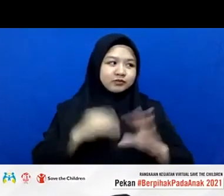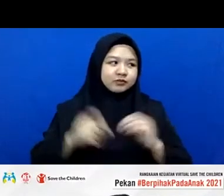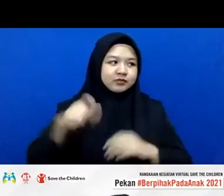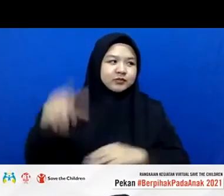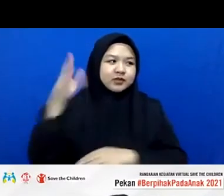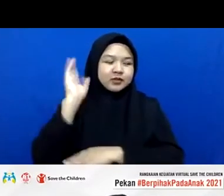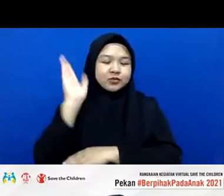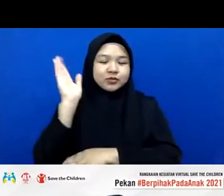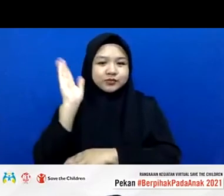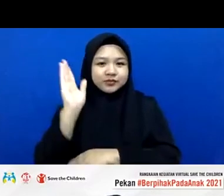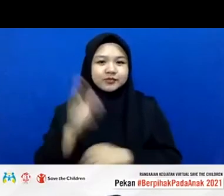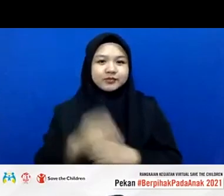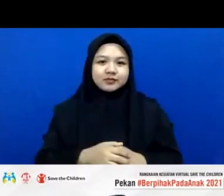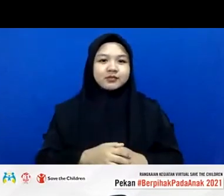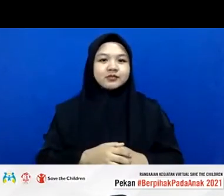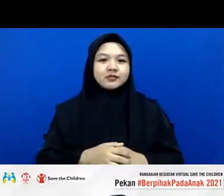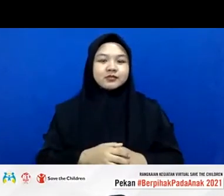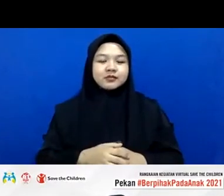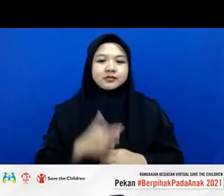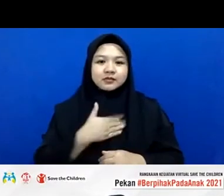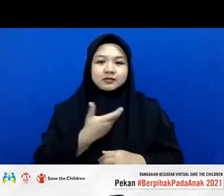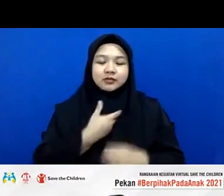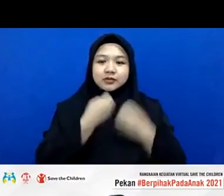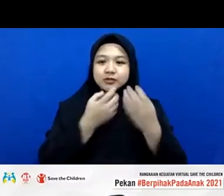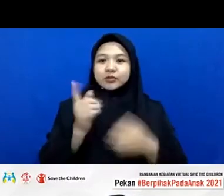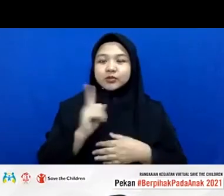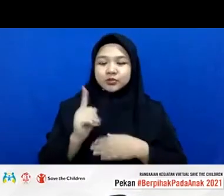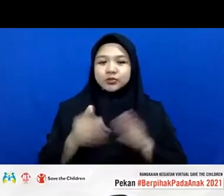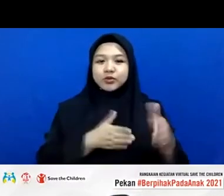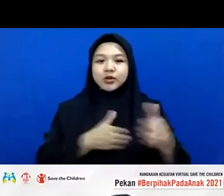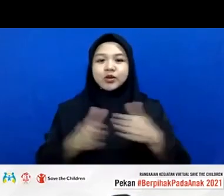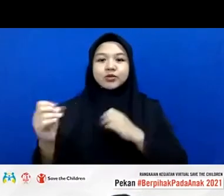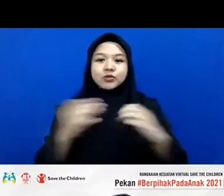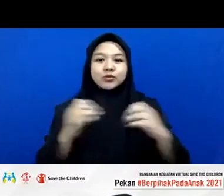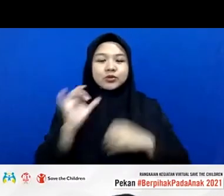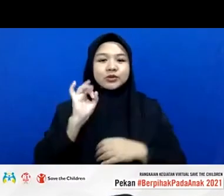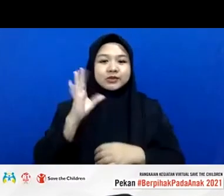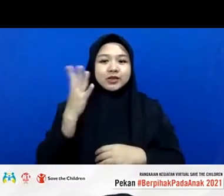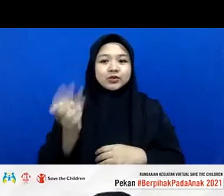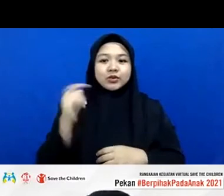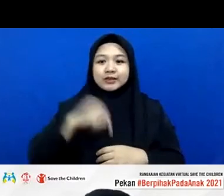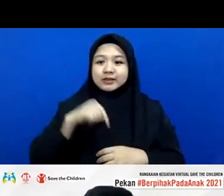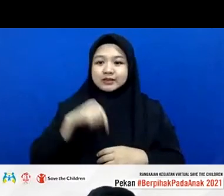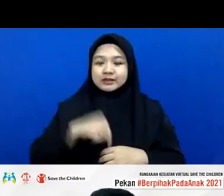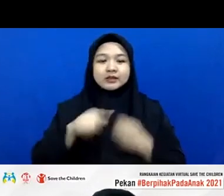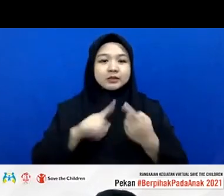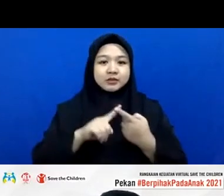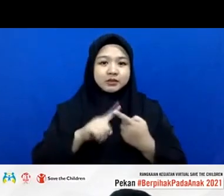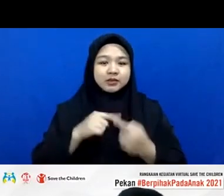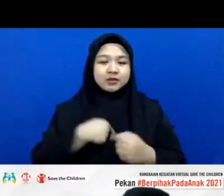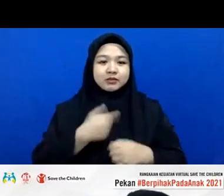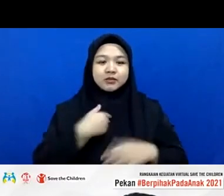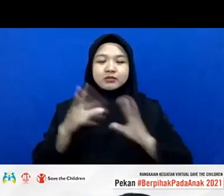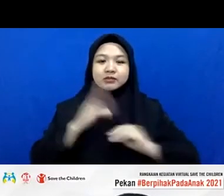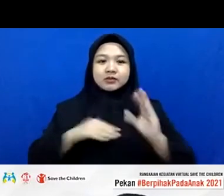narasumber ini, maka saya akan menyampaikan dulu alur sesi talk show kita pada siang ke sore ini. Yang pertama nanti saya akan berbincang-bincang